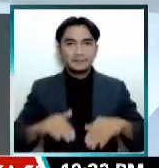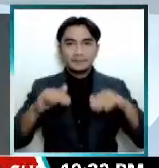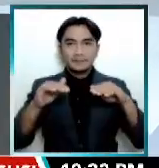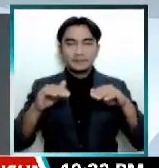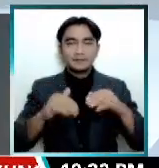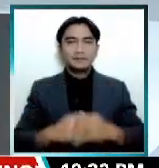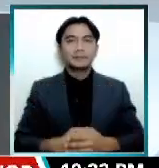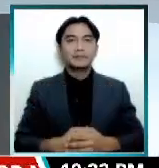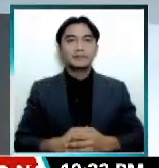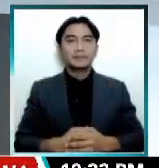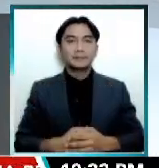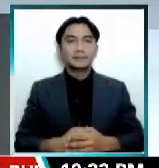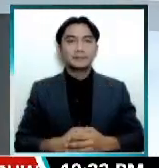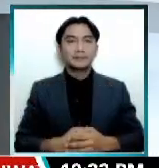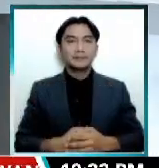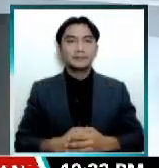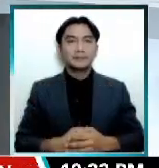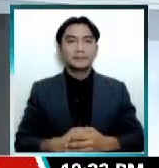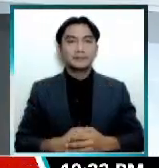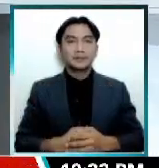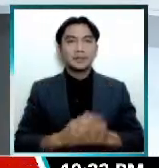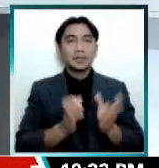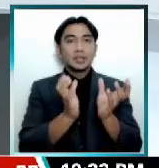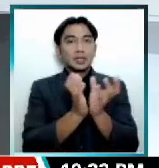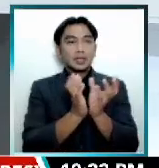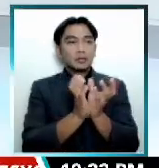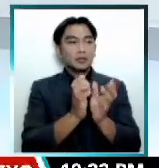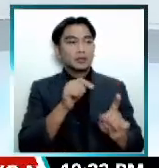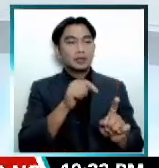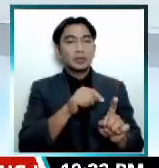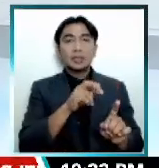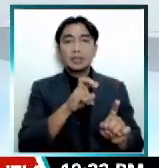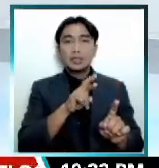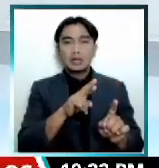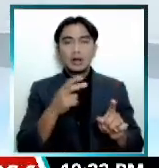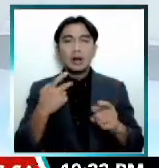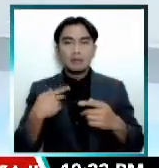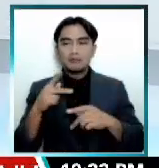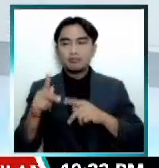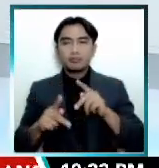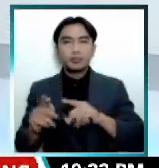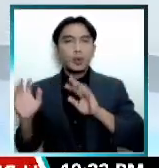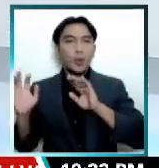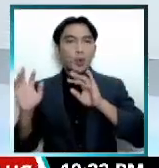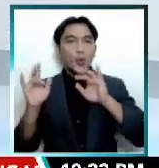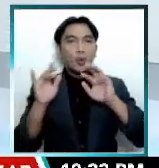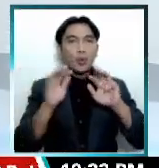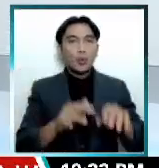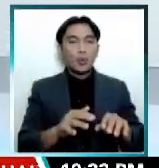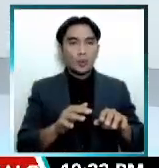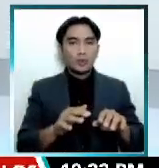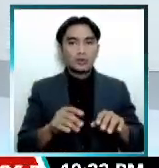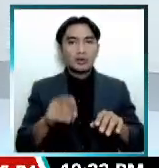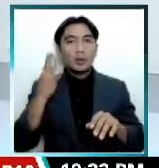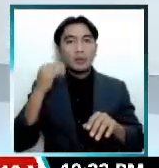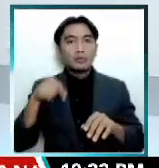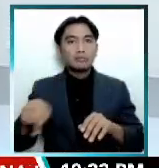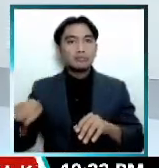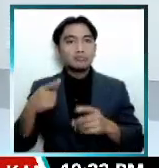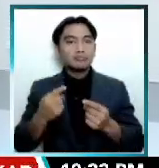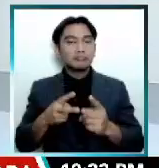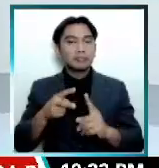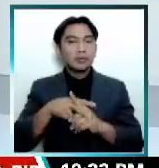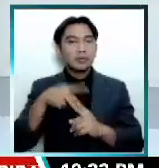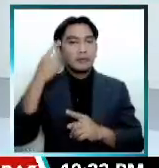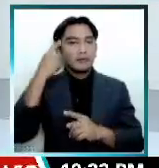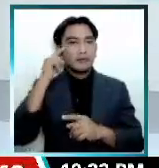Dinumog ang tanggapan ng DSWD-NCR sa Maynila kaninang umaga ng mga mag-a-apply raw para sa Sustainable